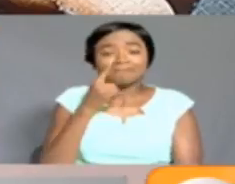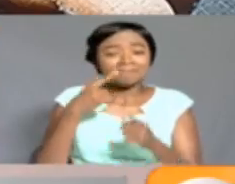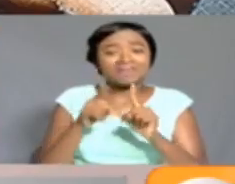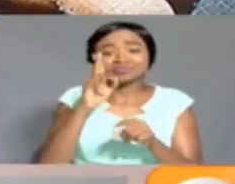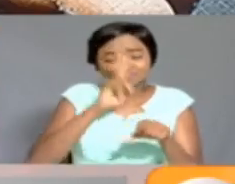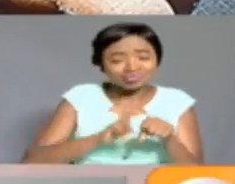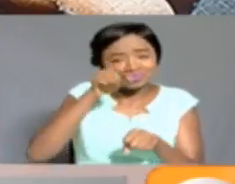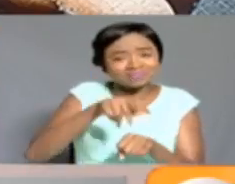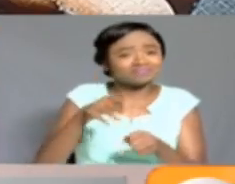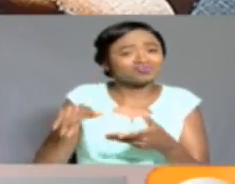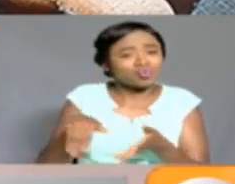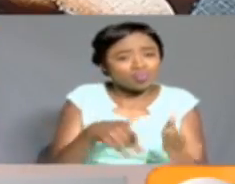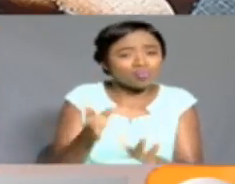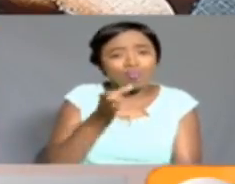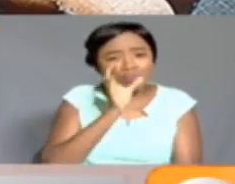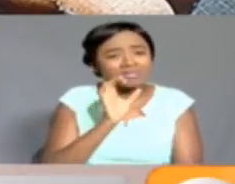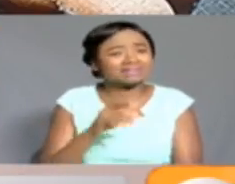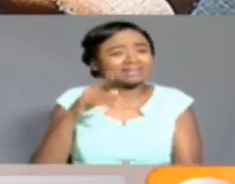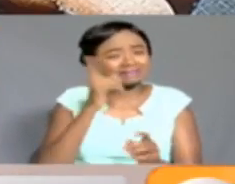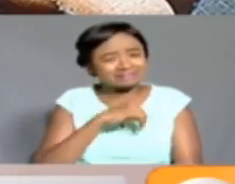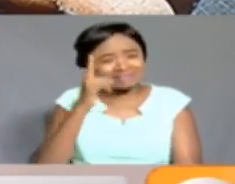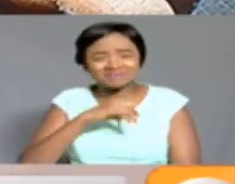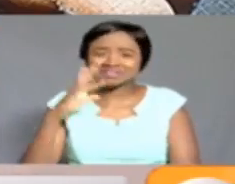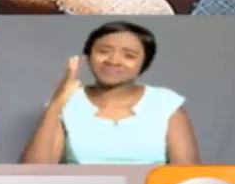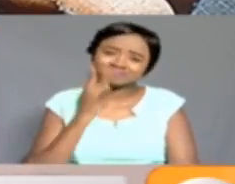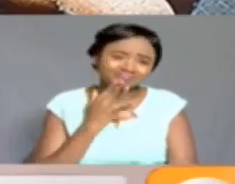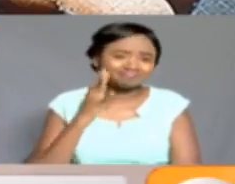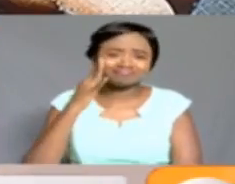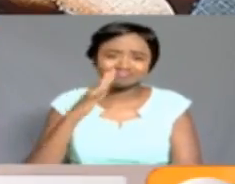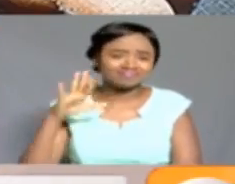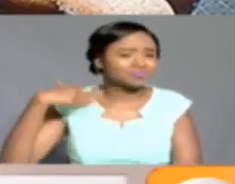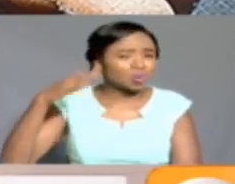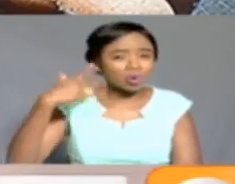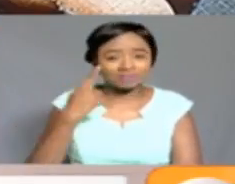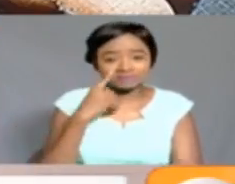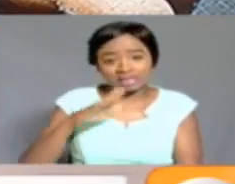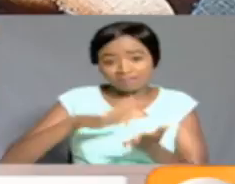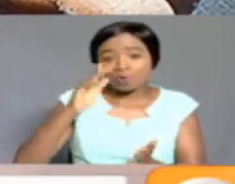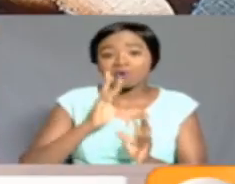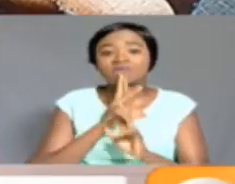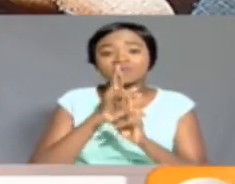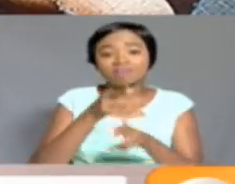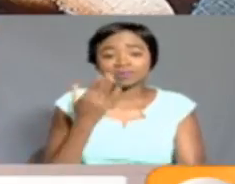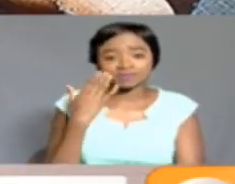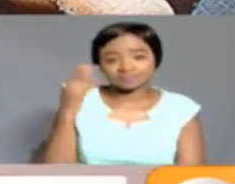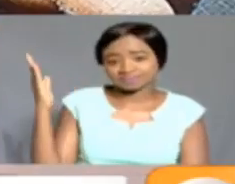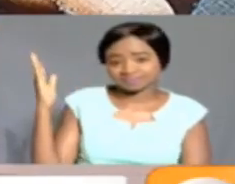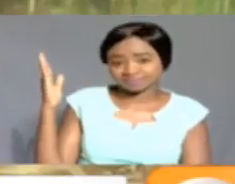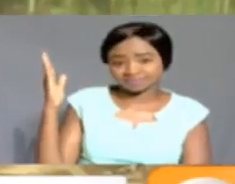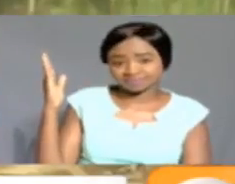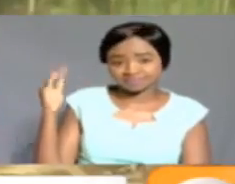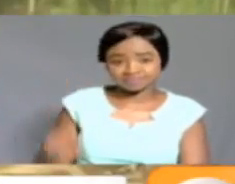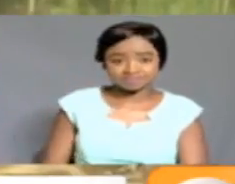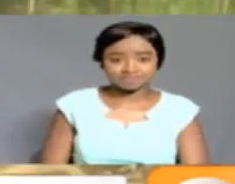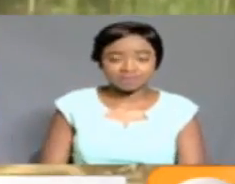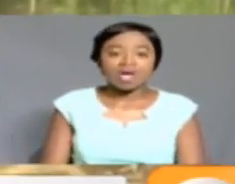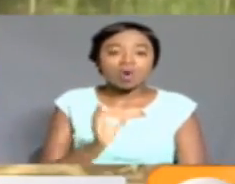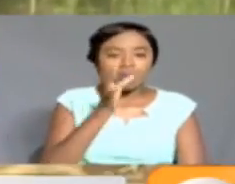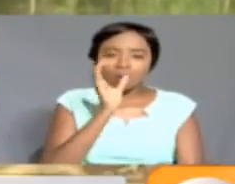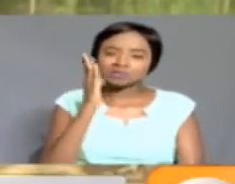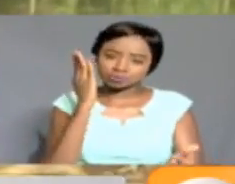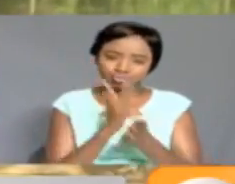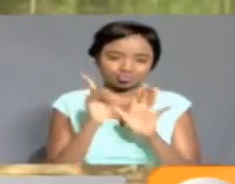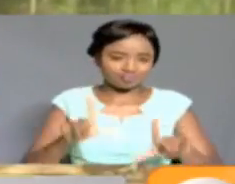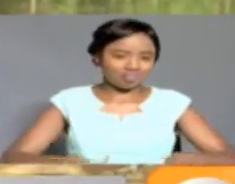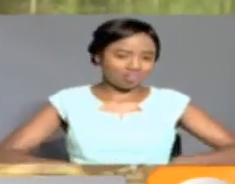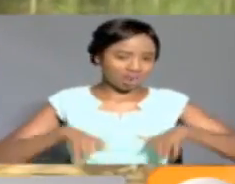kutumia maji hayo kwa mahitaji yao ya kila siku, kama anavyotueleza mwanahabari wetu wa Kisumu Lora Otieno. Maji ni uhai,